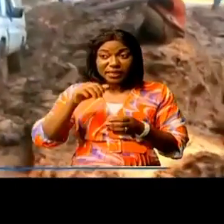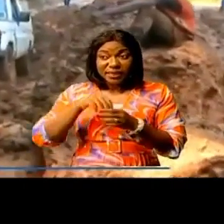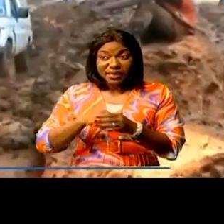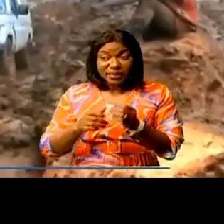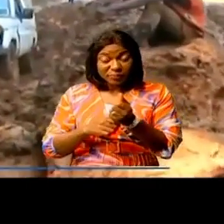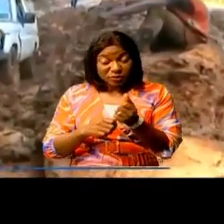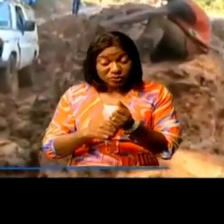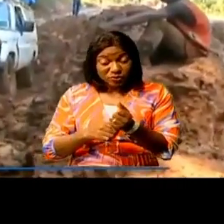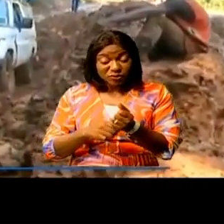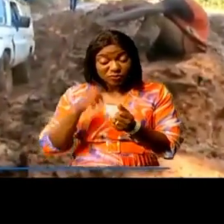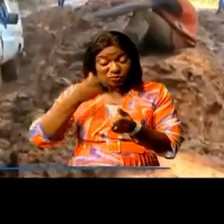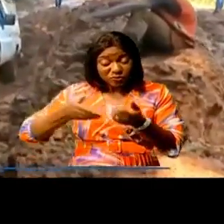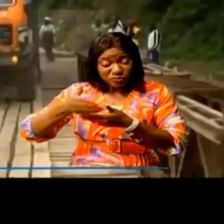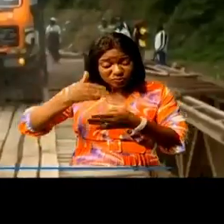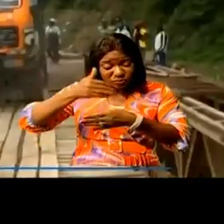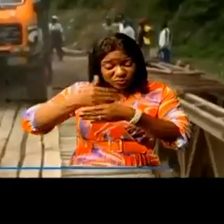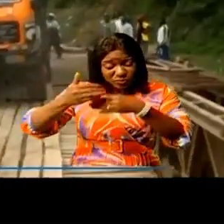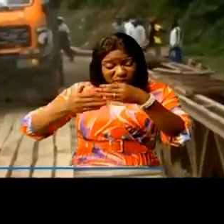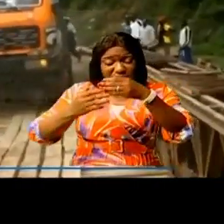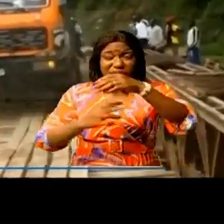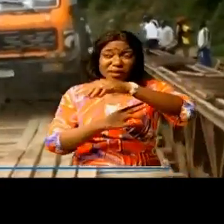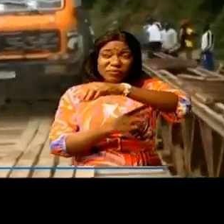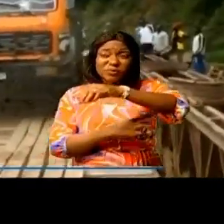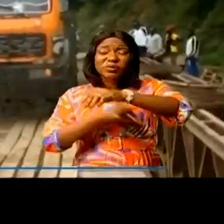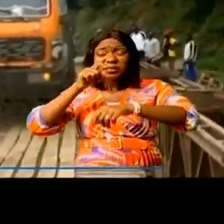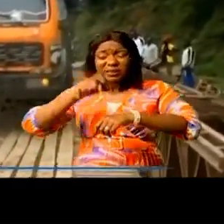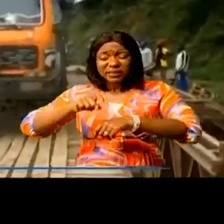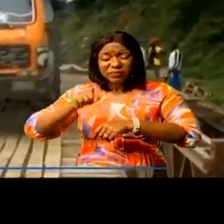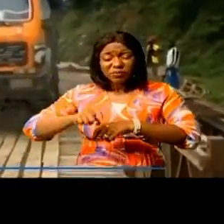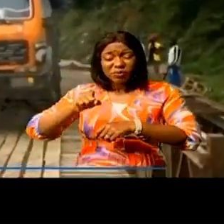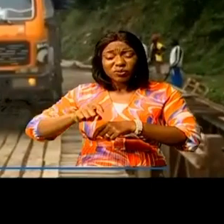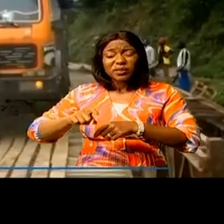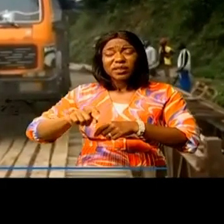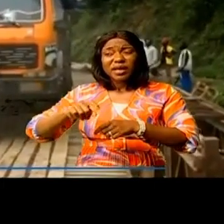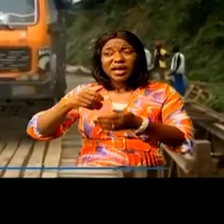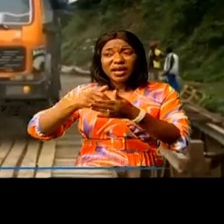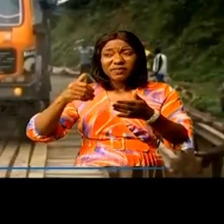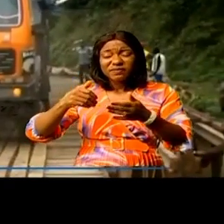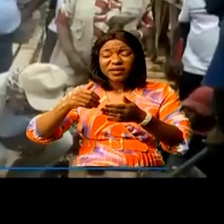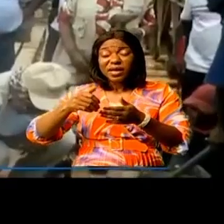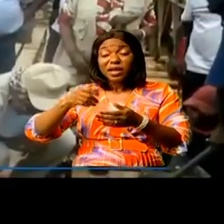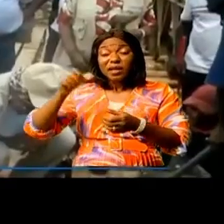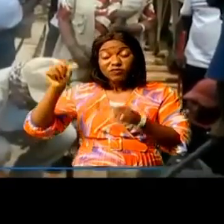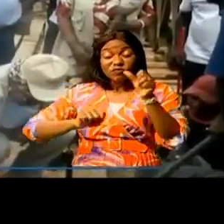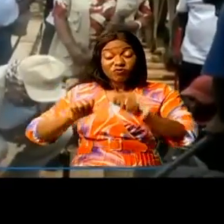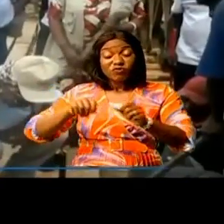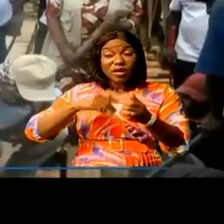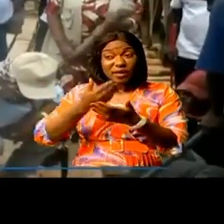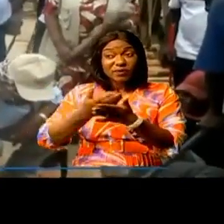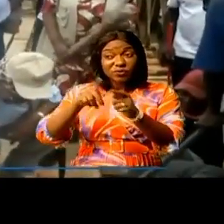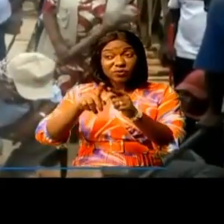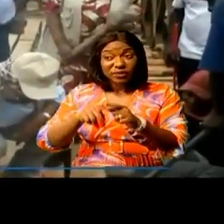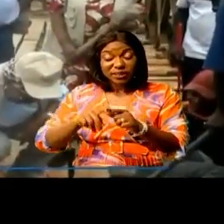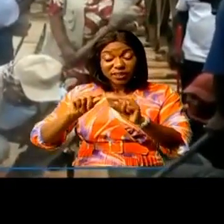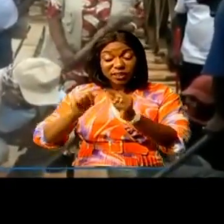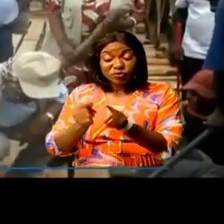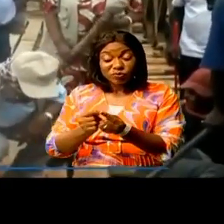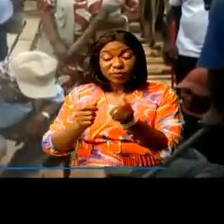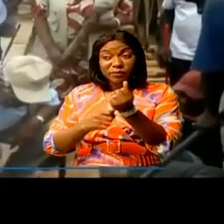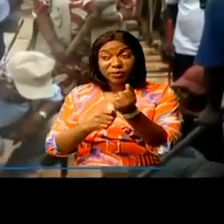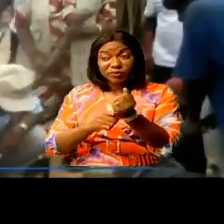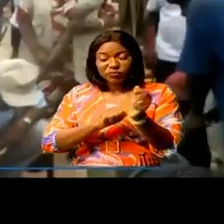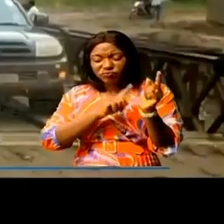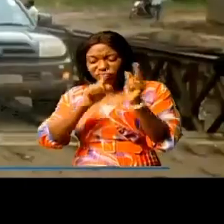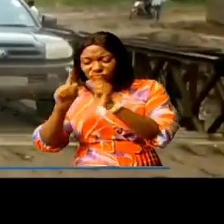la réhabilitation des ponts restent d'une urgence capitale avant que les pires n'arrivent. Une équipe de la synergie s'est rendue